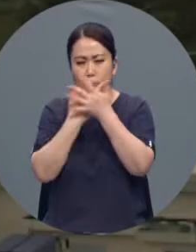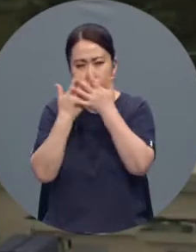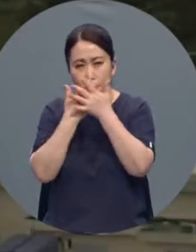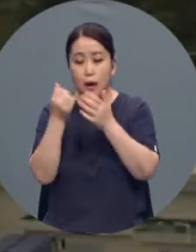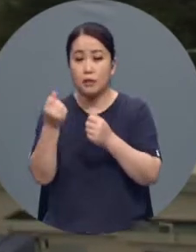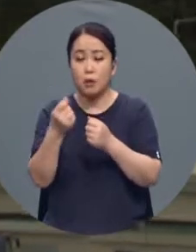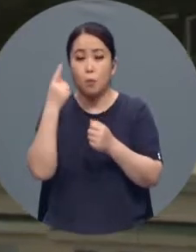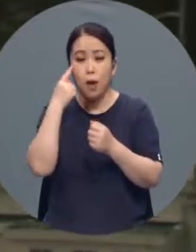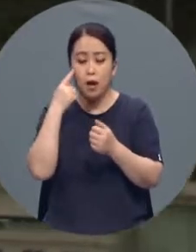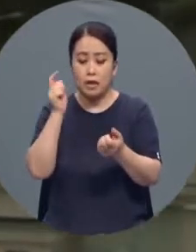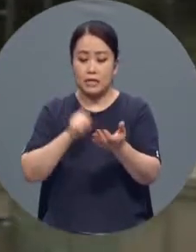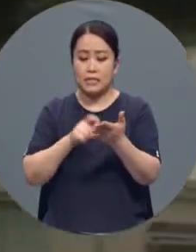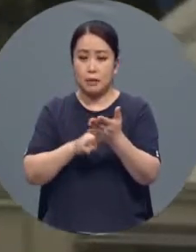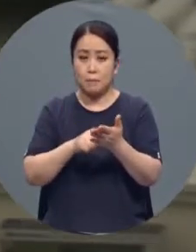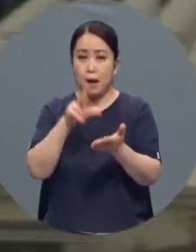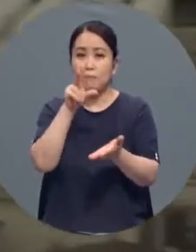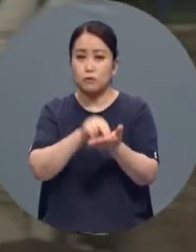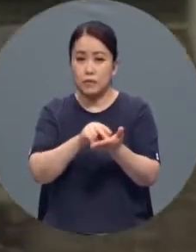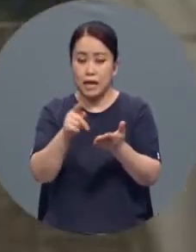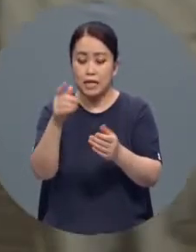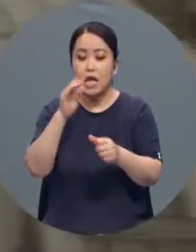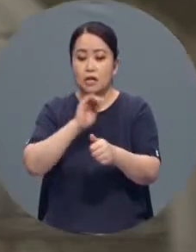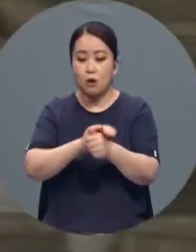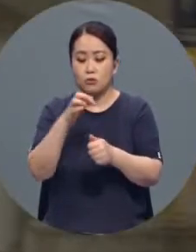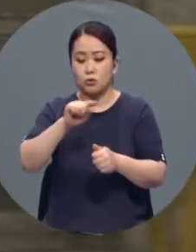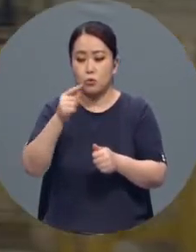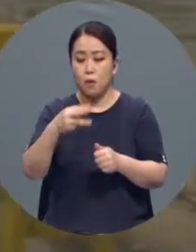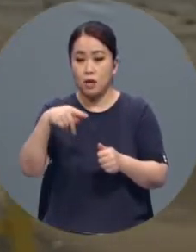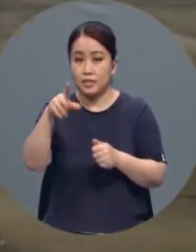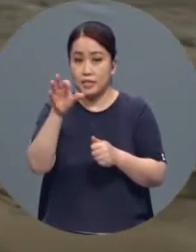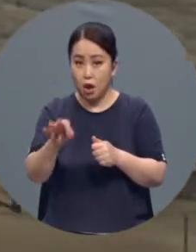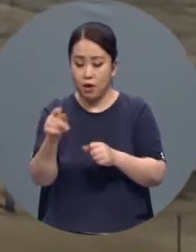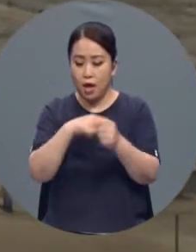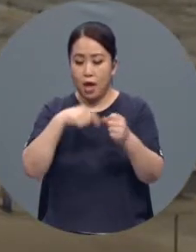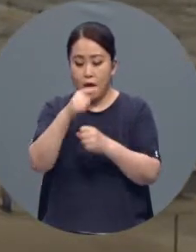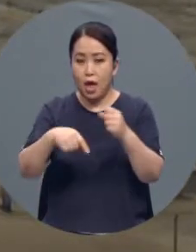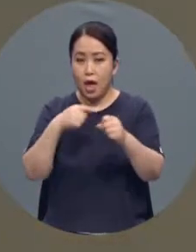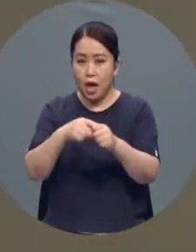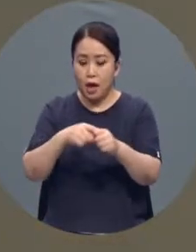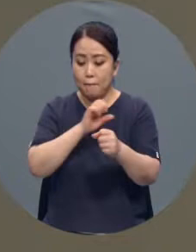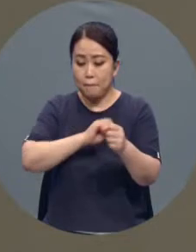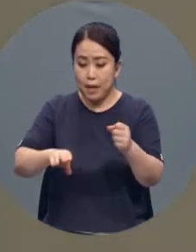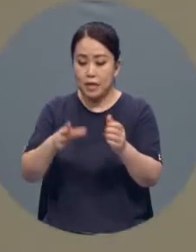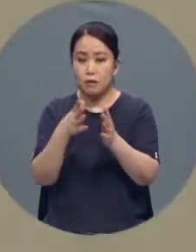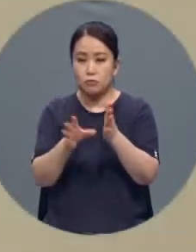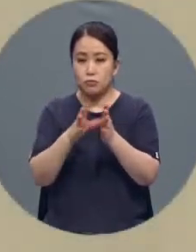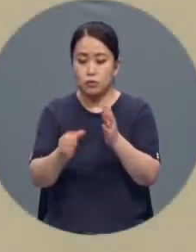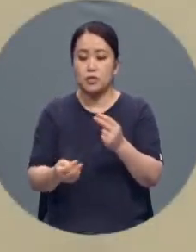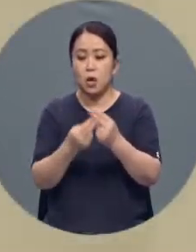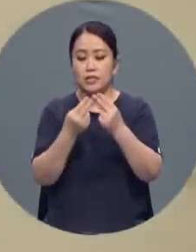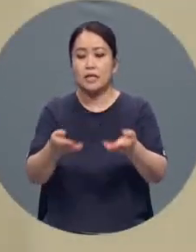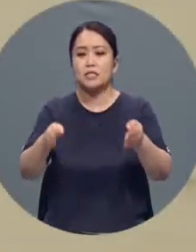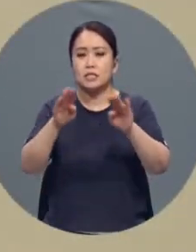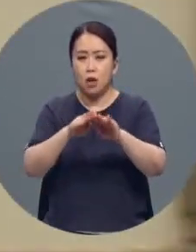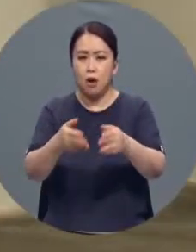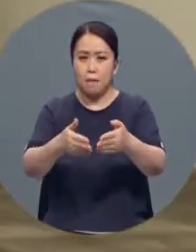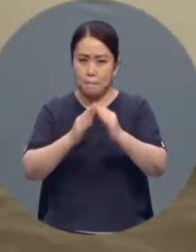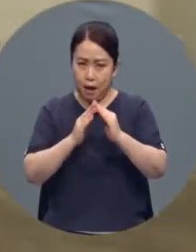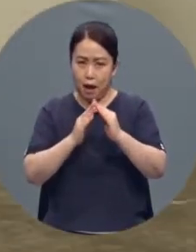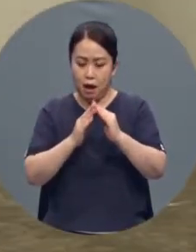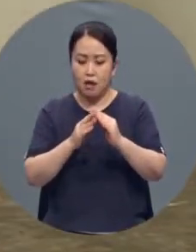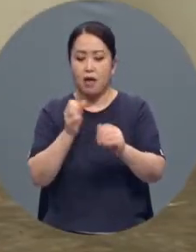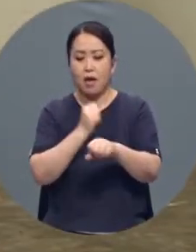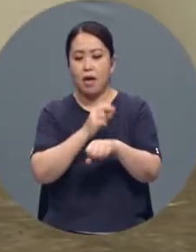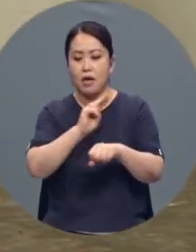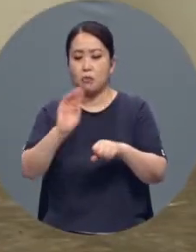시급한 과제였던 경주 월성에 핵 폐기물 저장 시설을 더 지어야 한다는 결론만 확실하게 내놓으며